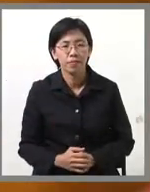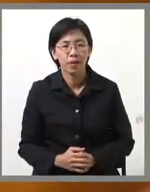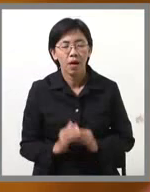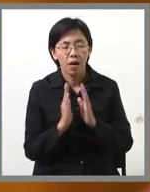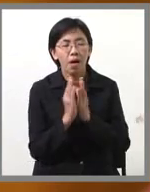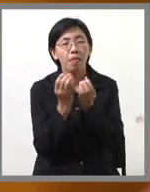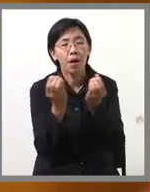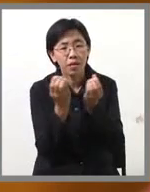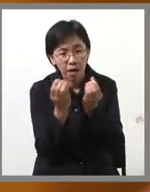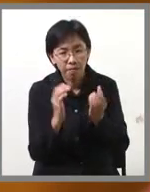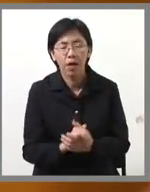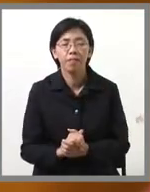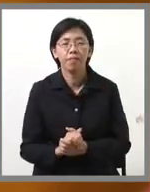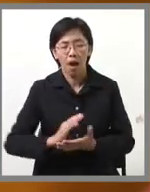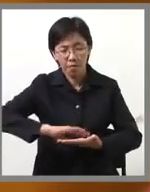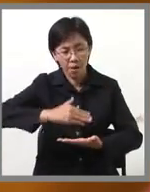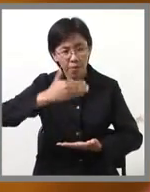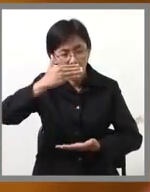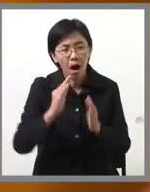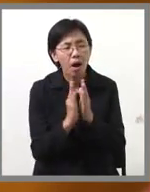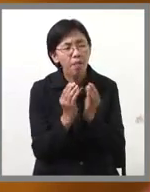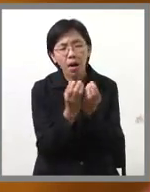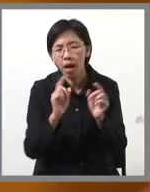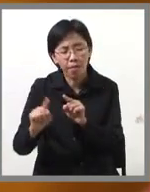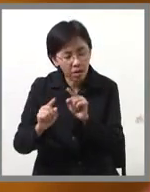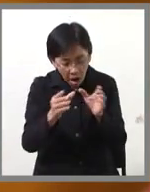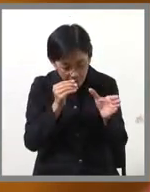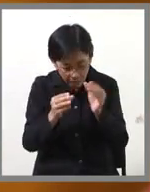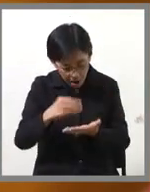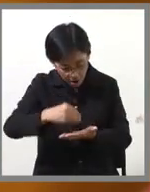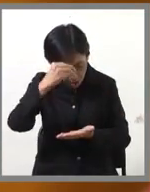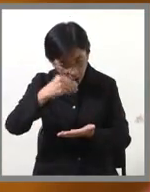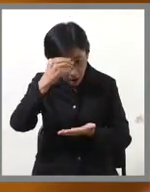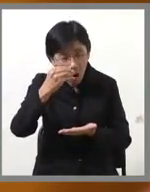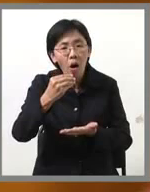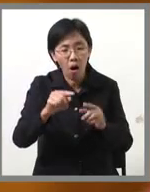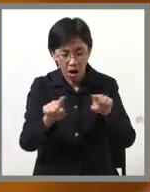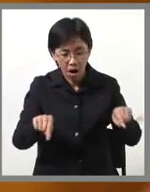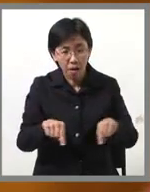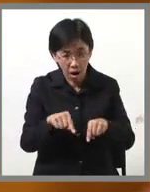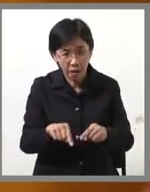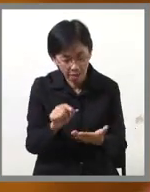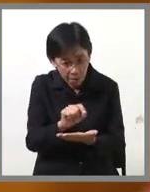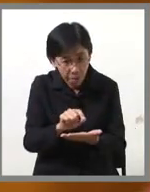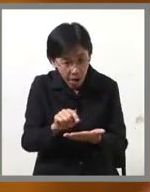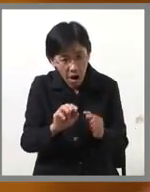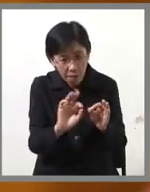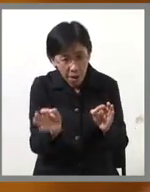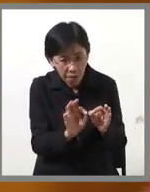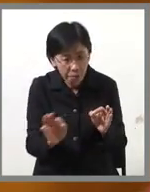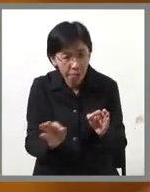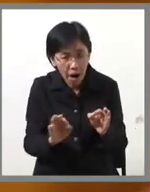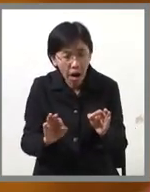รรมจารย์พระธรรมที่ได้ศึกษามาเนี่ยลงในใบลานสร้างพระธรรมบูชาพระพุทธ